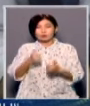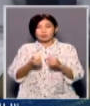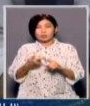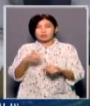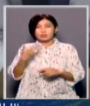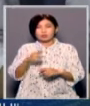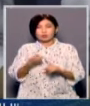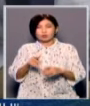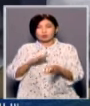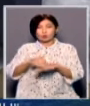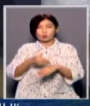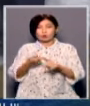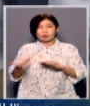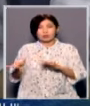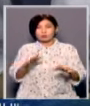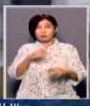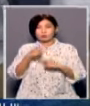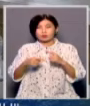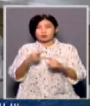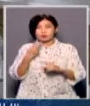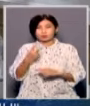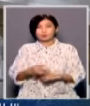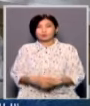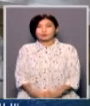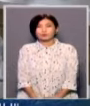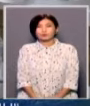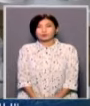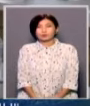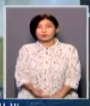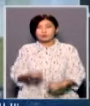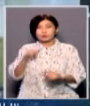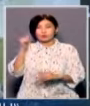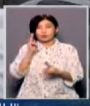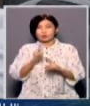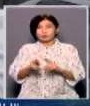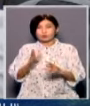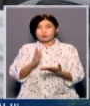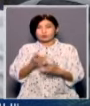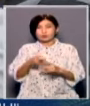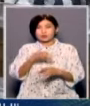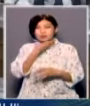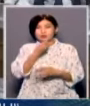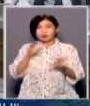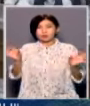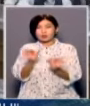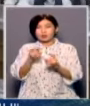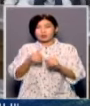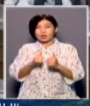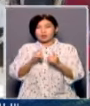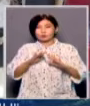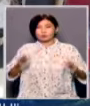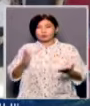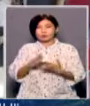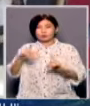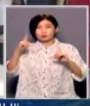«30 благотворительных добрых дел» будет продолжен и в дальнейшем. В этом году встреча завершилась с красочной песней в исполнении особенных детей